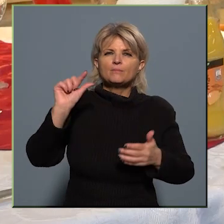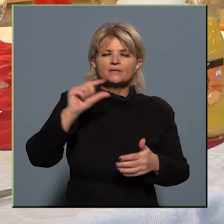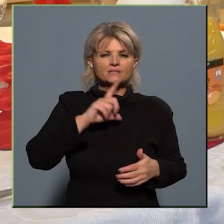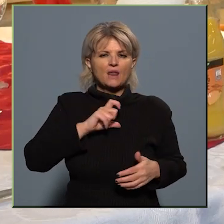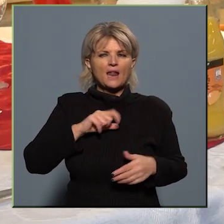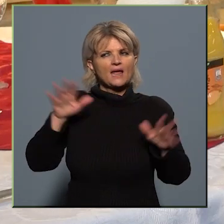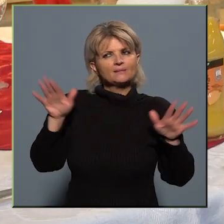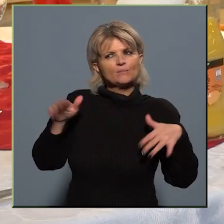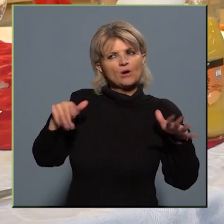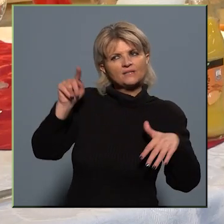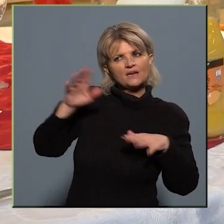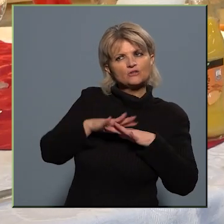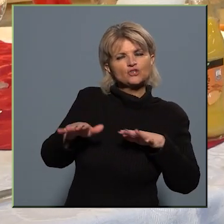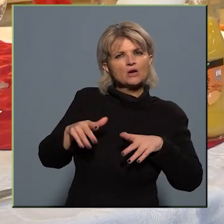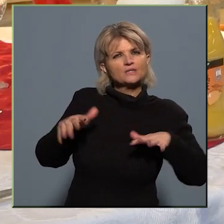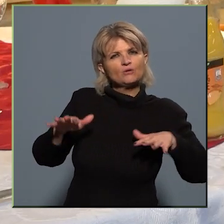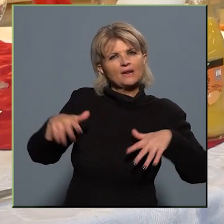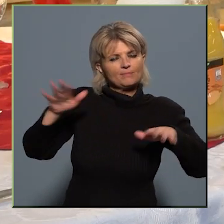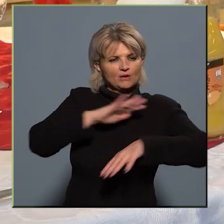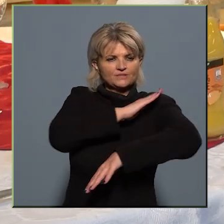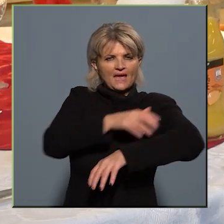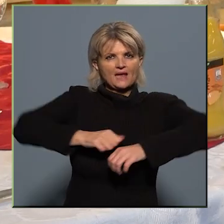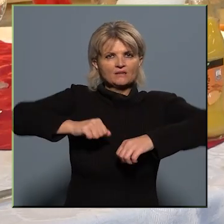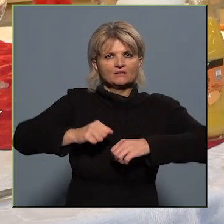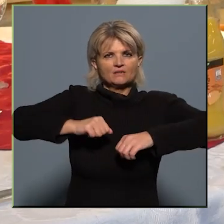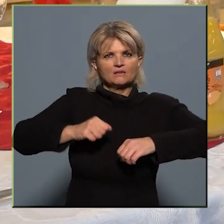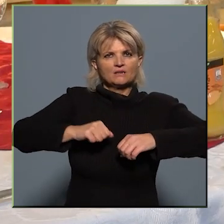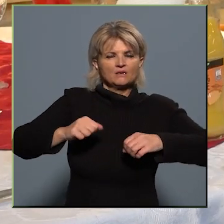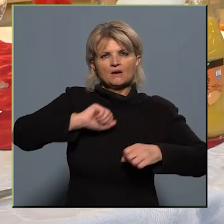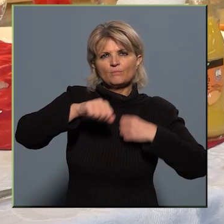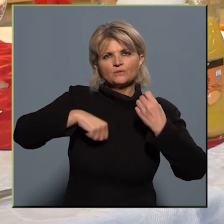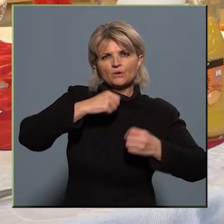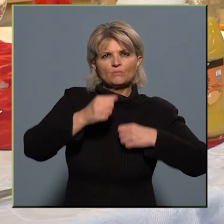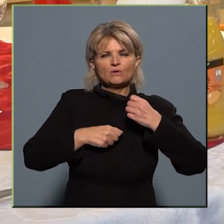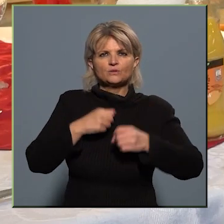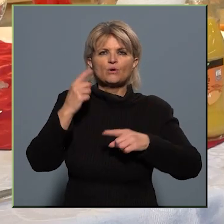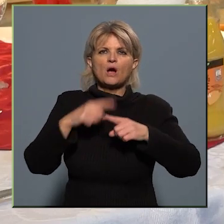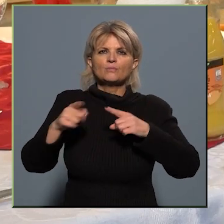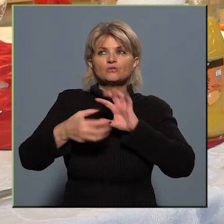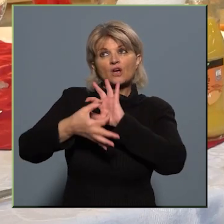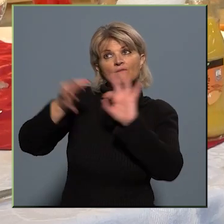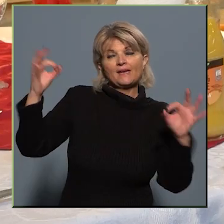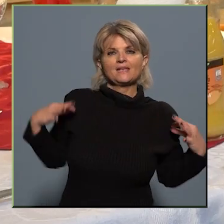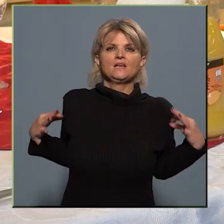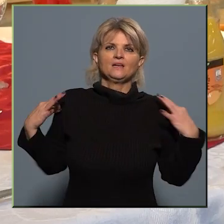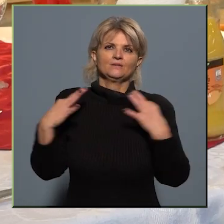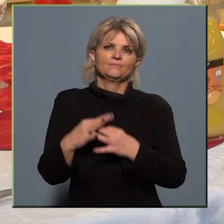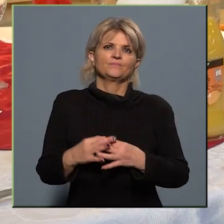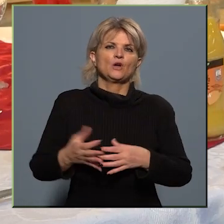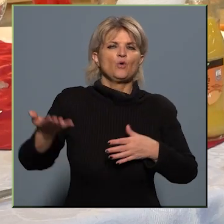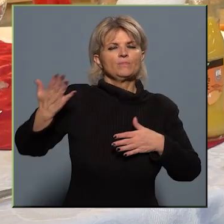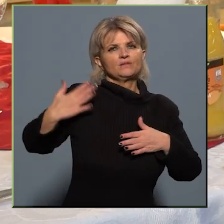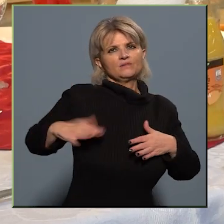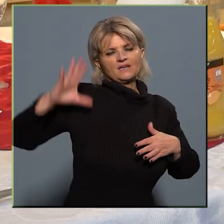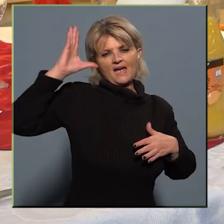madár, csak szaporán rebben a szárnya, izeg mozog aprócska fényruhában, horpaddongájú